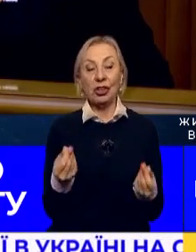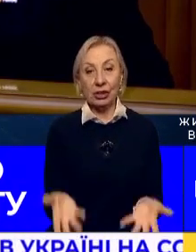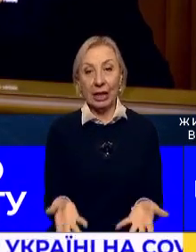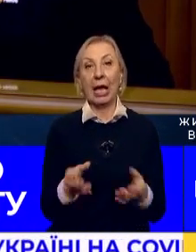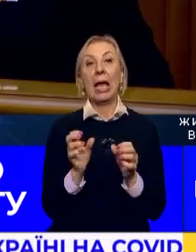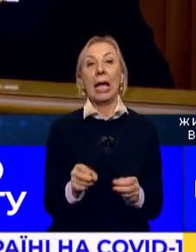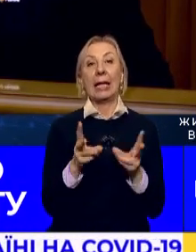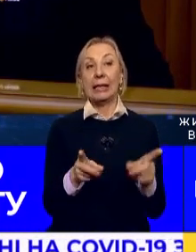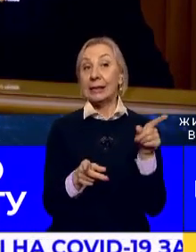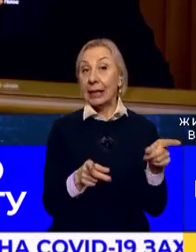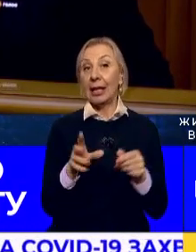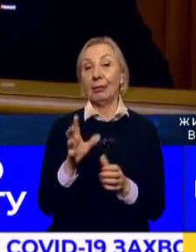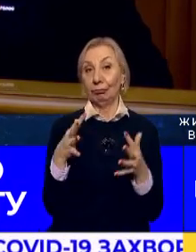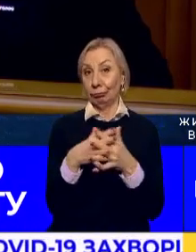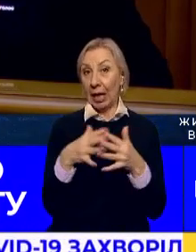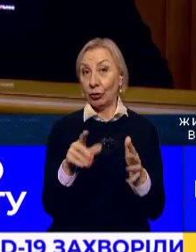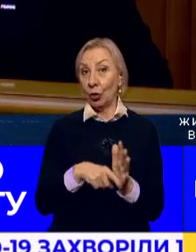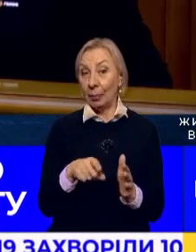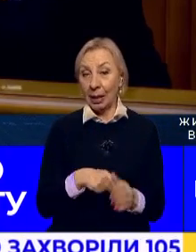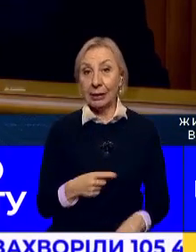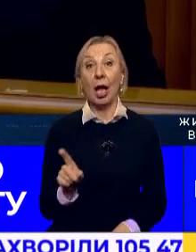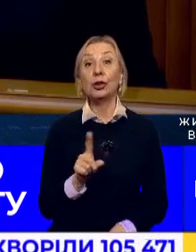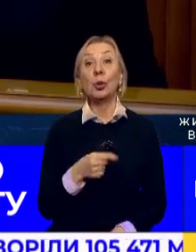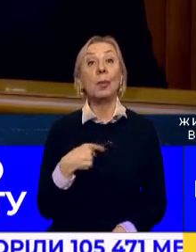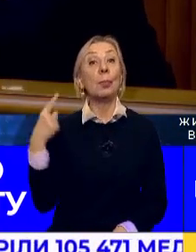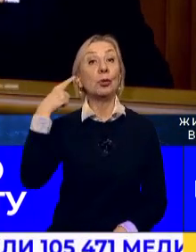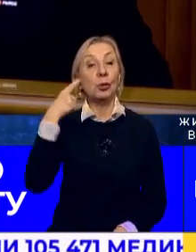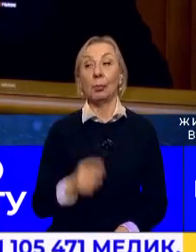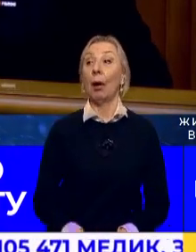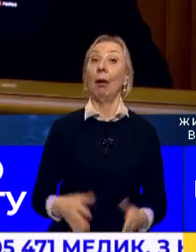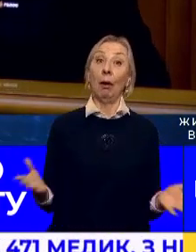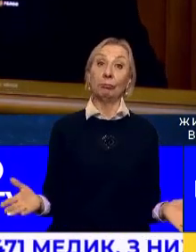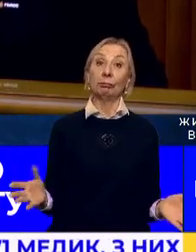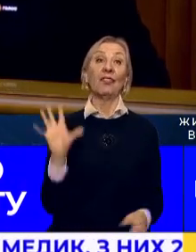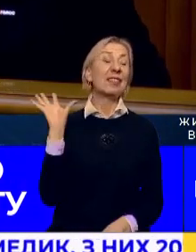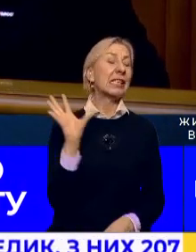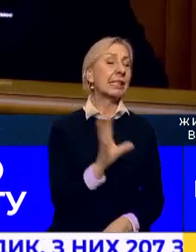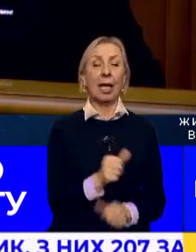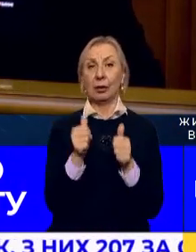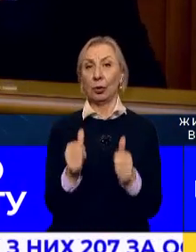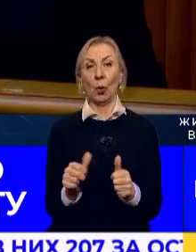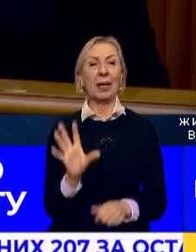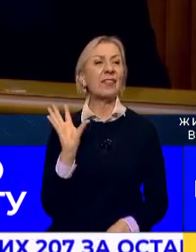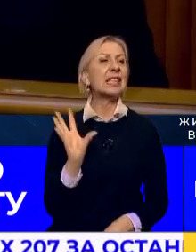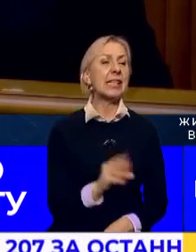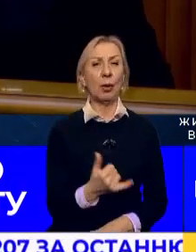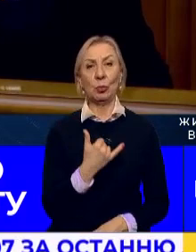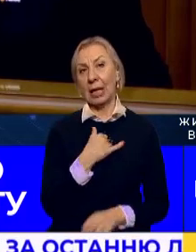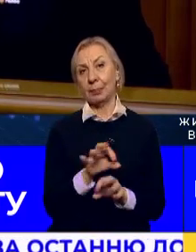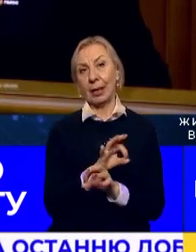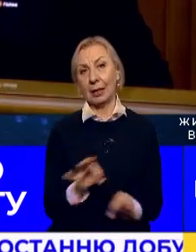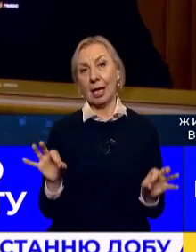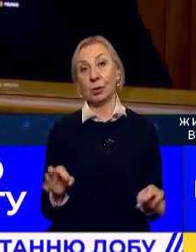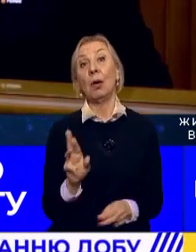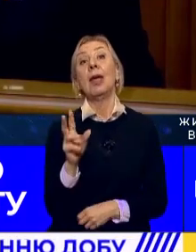на Донбасі. Що ж ми почули натомість? Єдине, що все добре. Все у нас прекрасно. Як ми уявляємо,